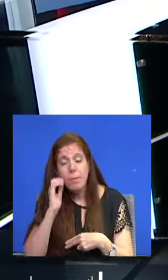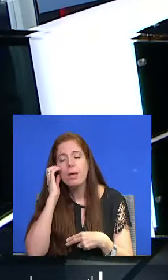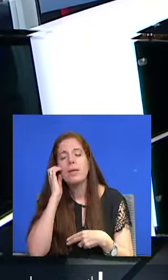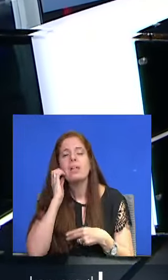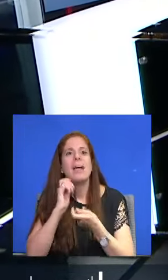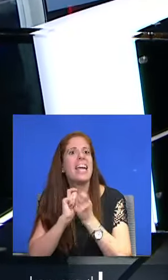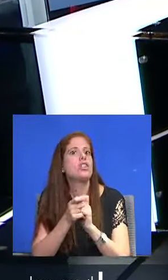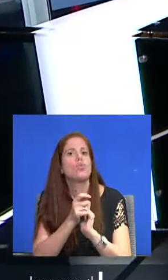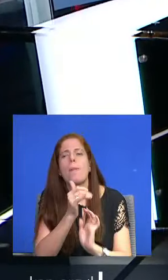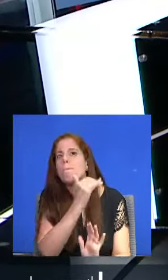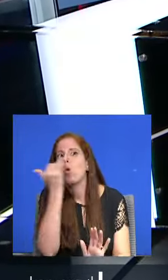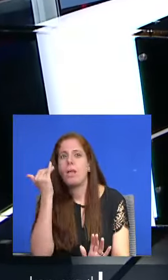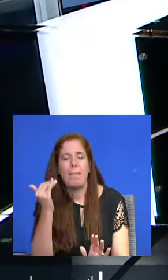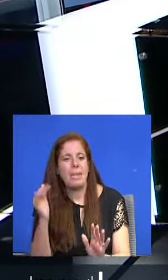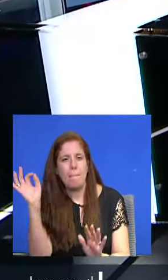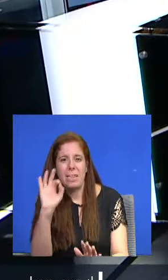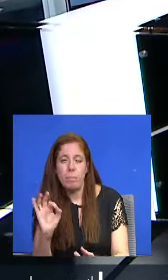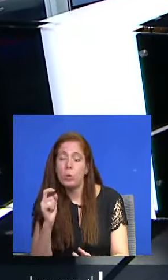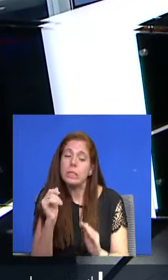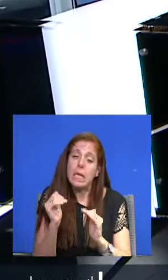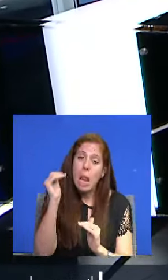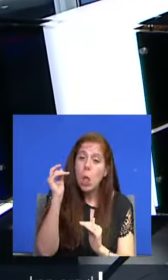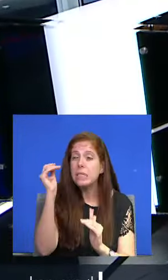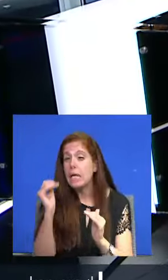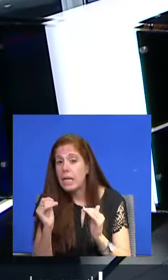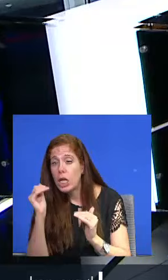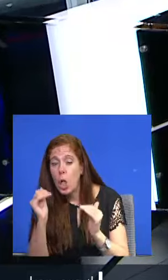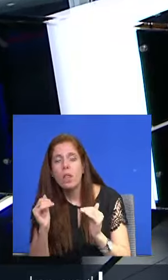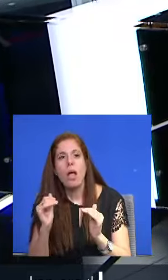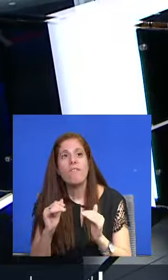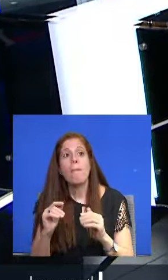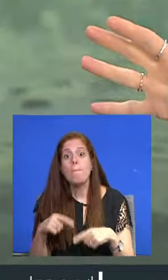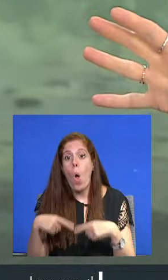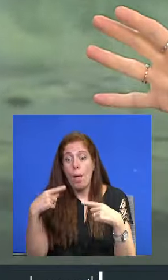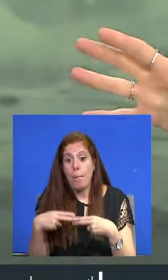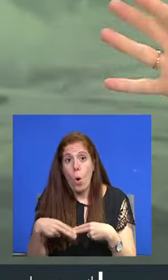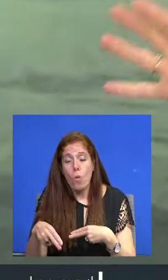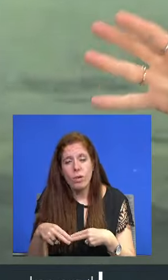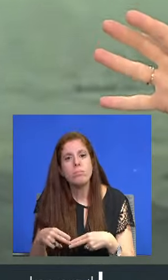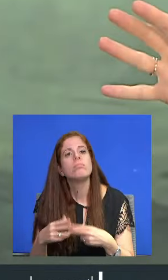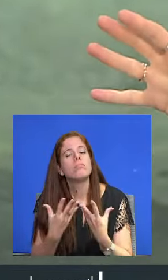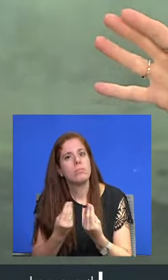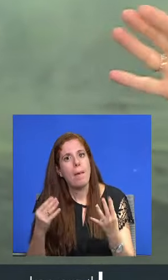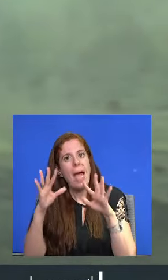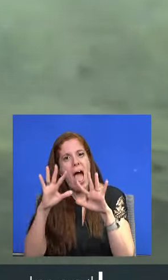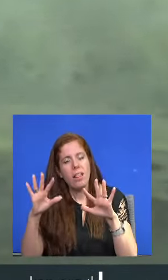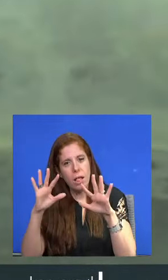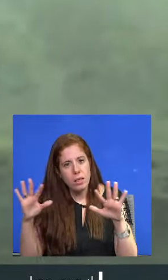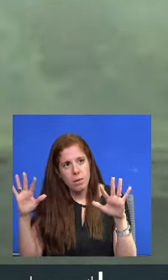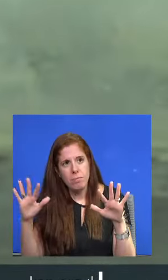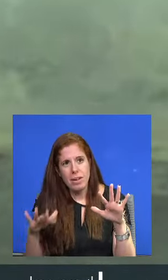מאוד דרמטיים בטמפרטור, קצת עליות, קצת ירידות, אבל בכל הימים הקרובים ממשיכים להיות הרבה מאוד עננים האלה לאזור